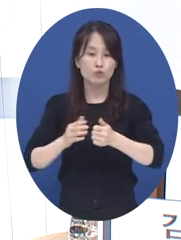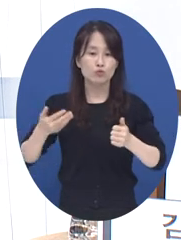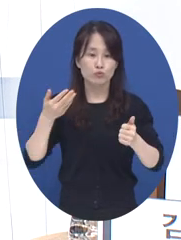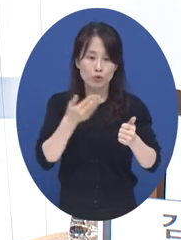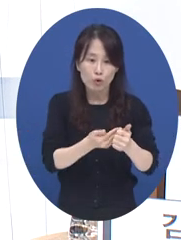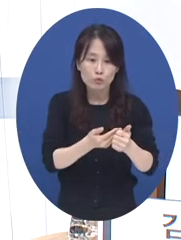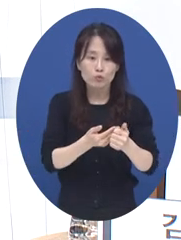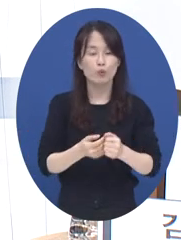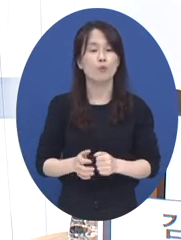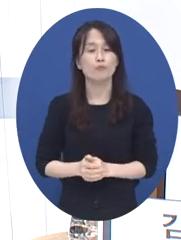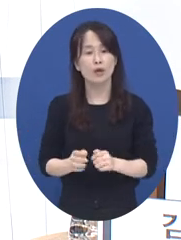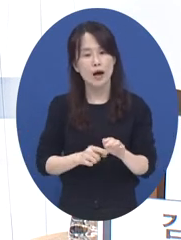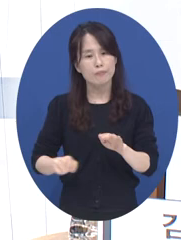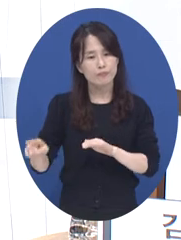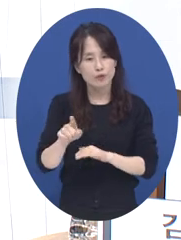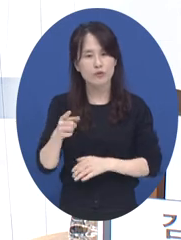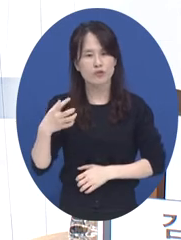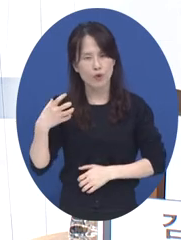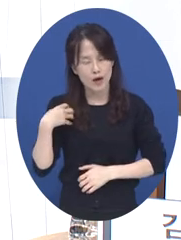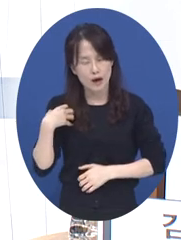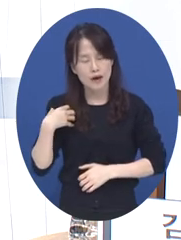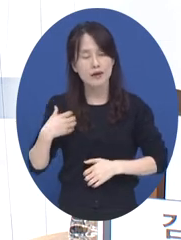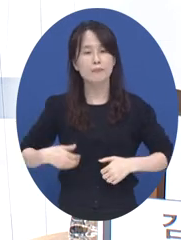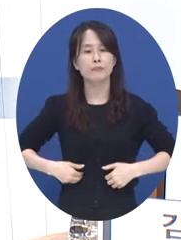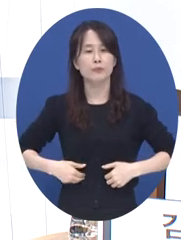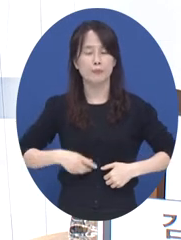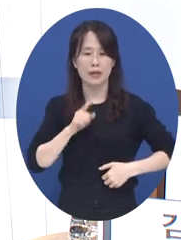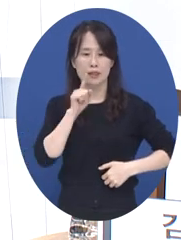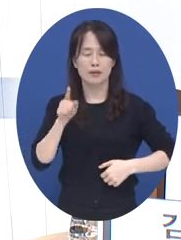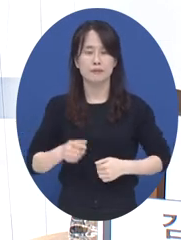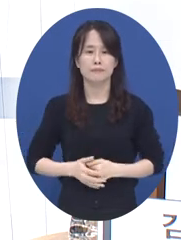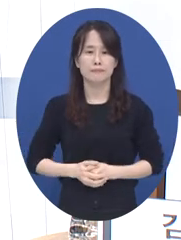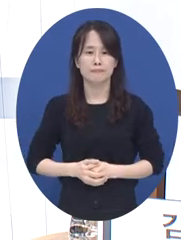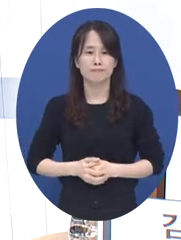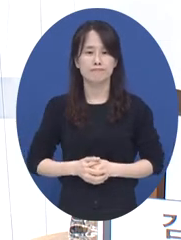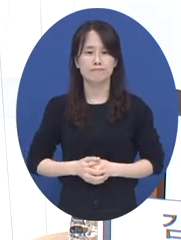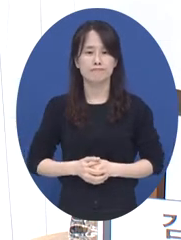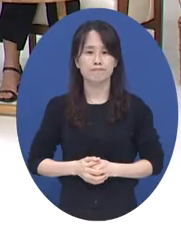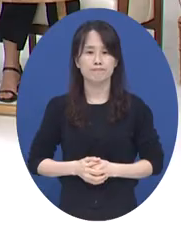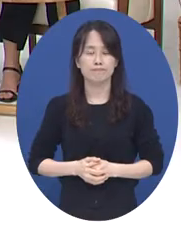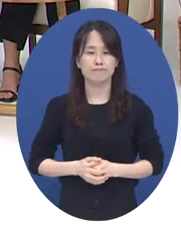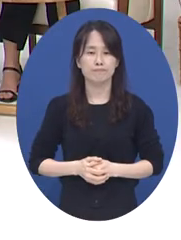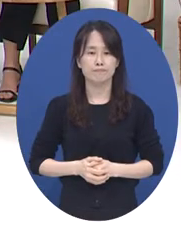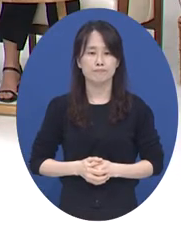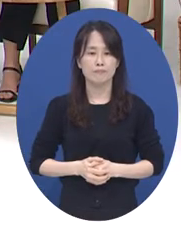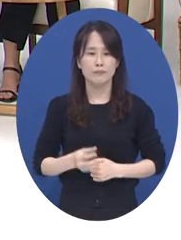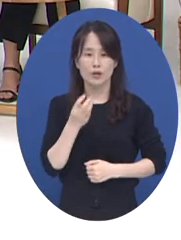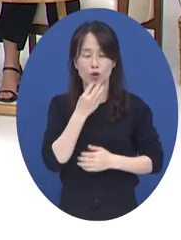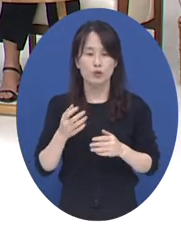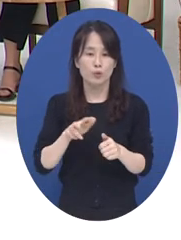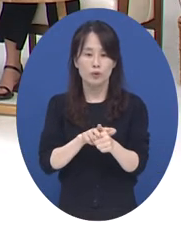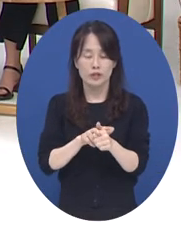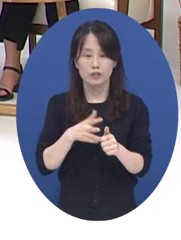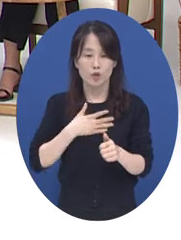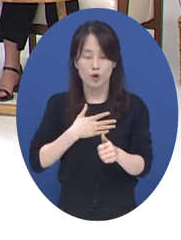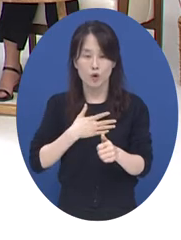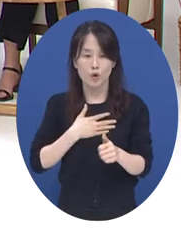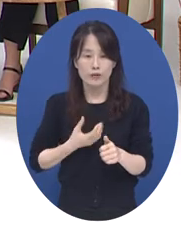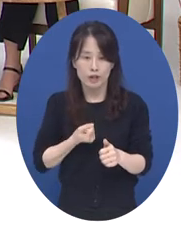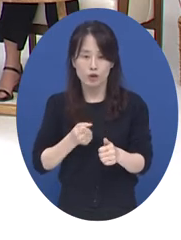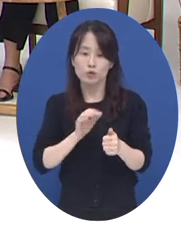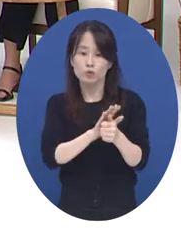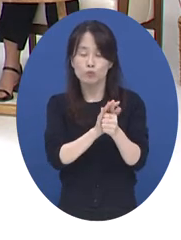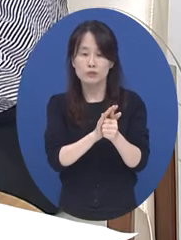그 서비스를 제공하는 것도 또 하나의 선도적인 역할이라고 볼 수 있을 것 같습니다 이와 함께 경기도 데이터 주권